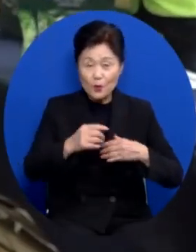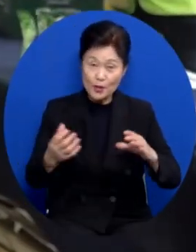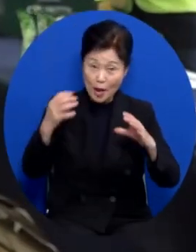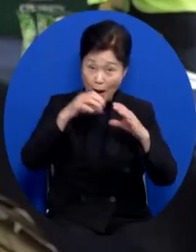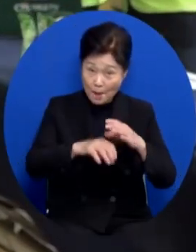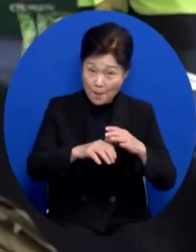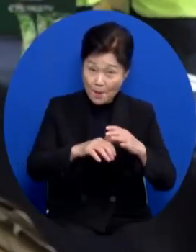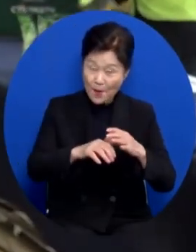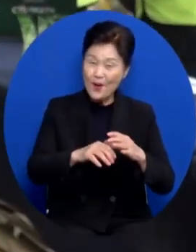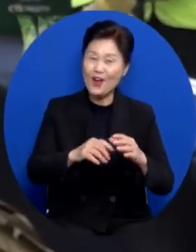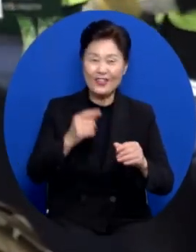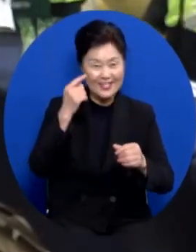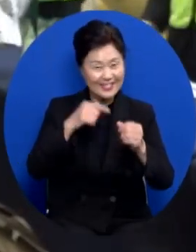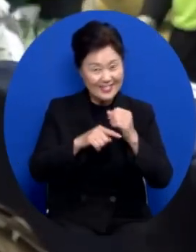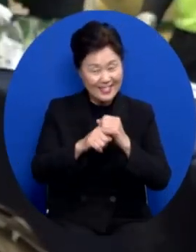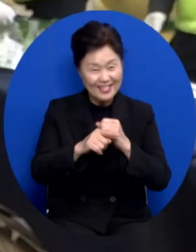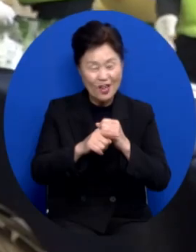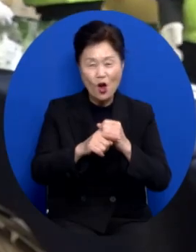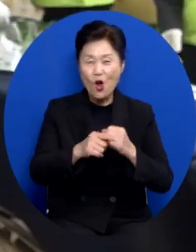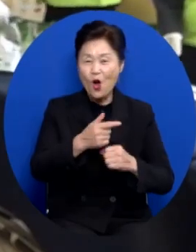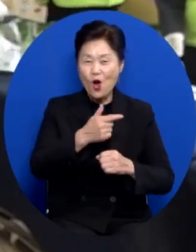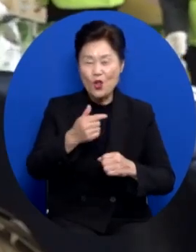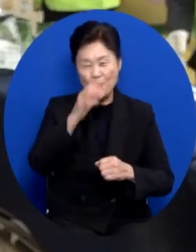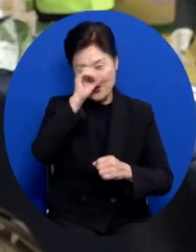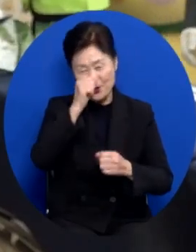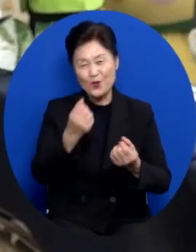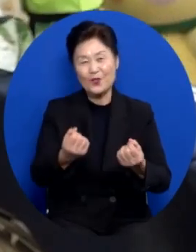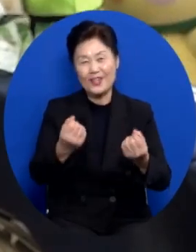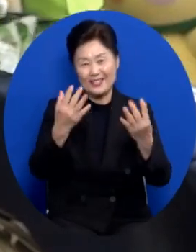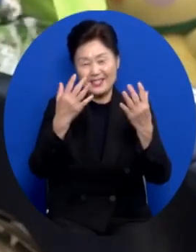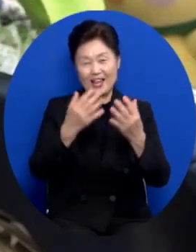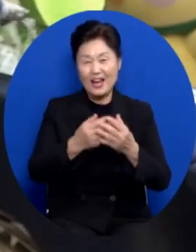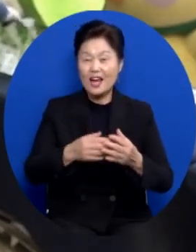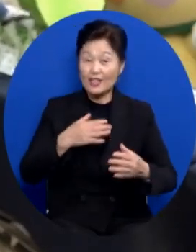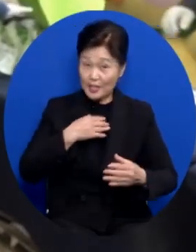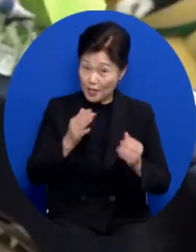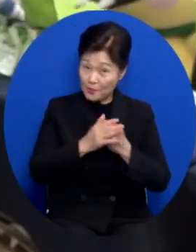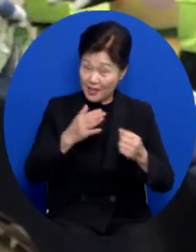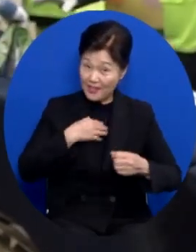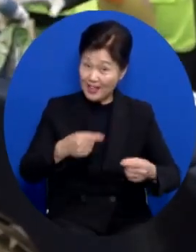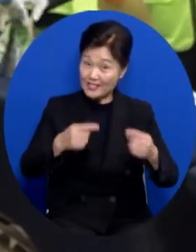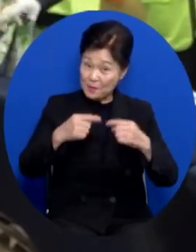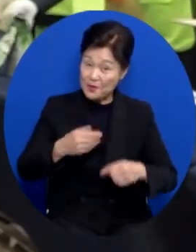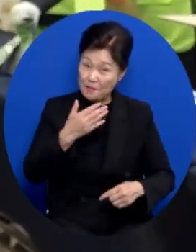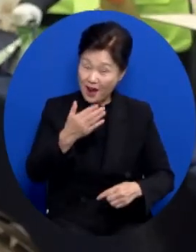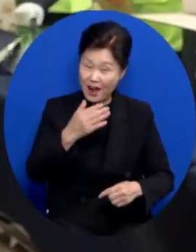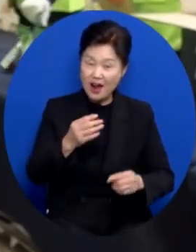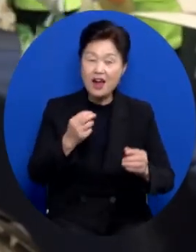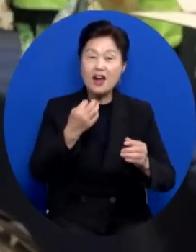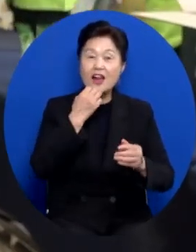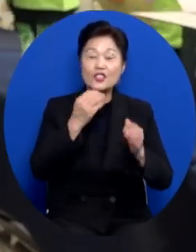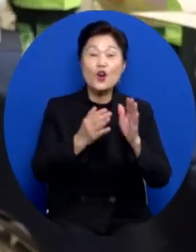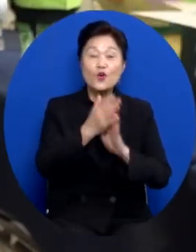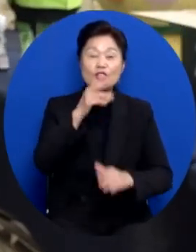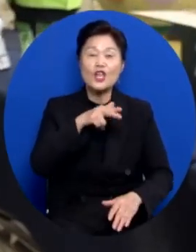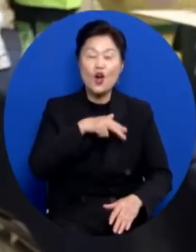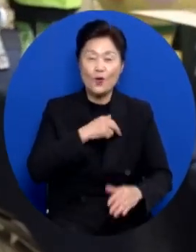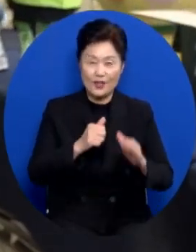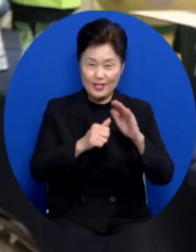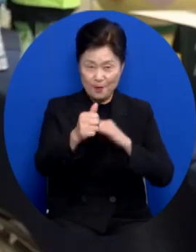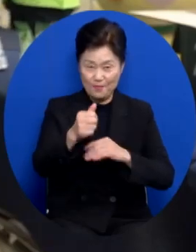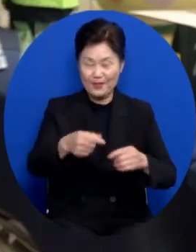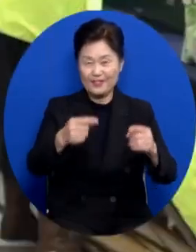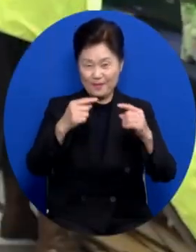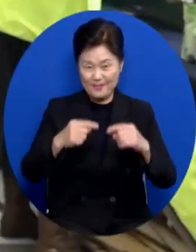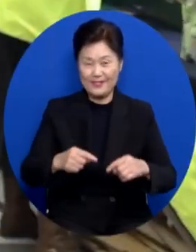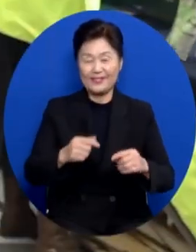불어넣어준다는 이런 의미에서 상당히 뜻깊은 행사인데 그것을 참여 안 할 수가 없고 그래서 우리 서울시의회를 대표해서 참여하게